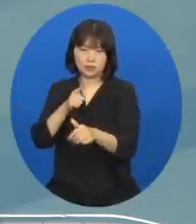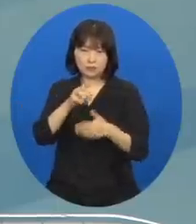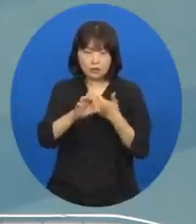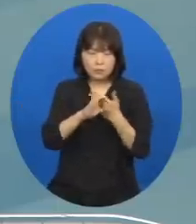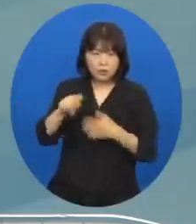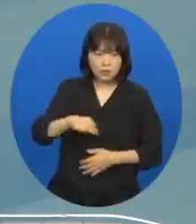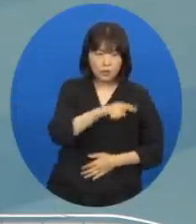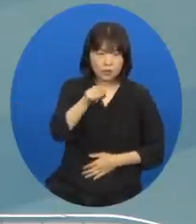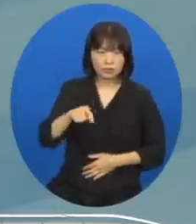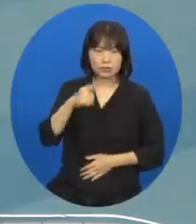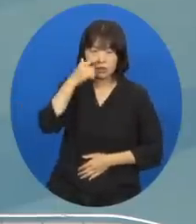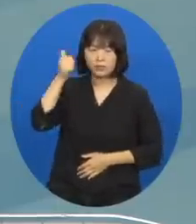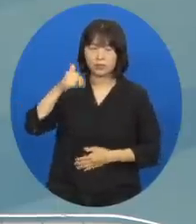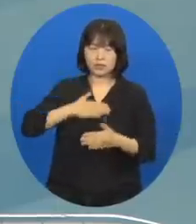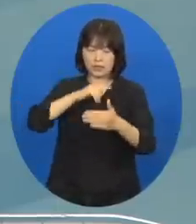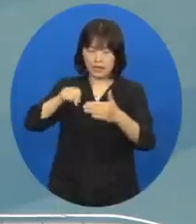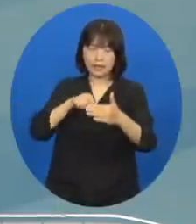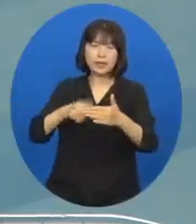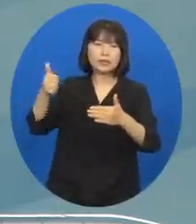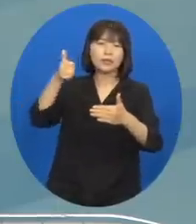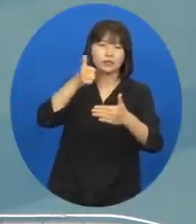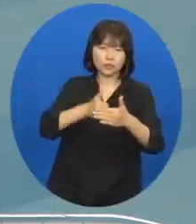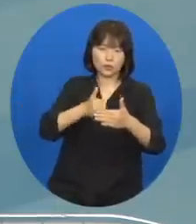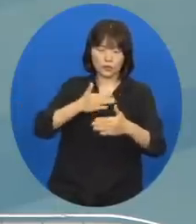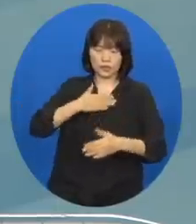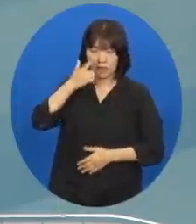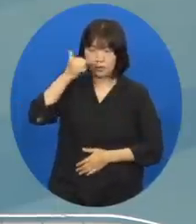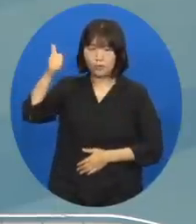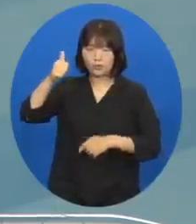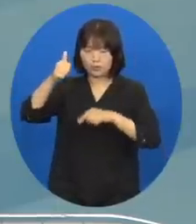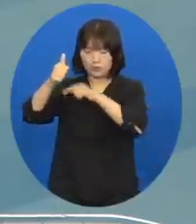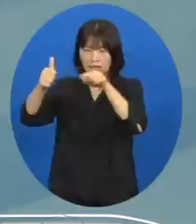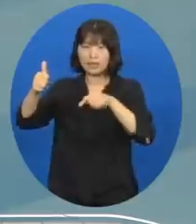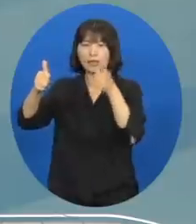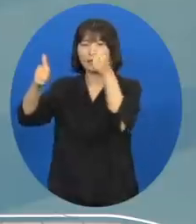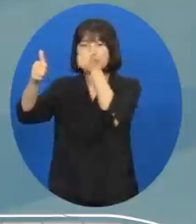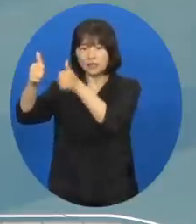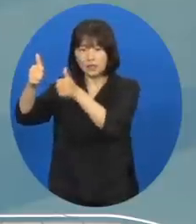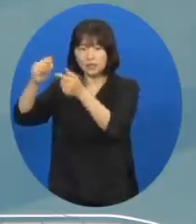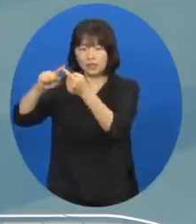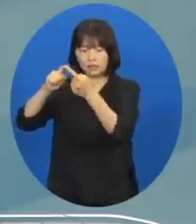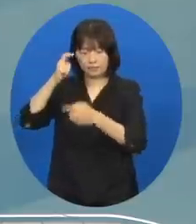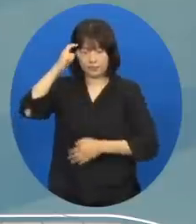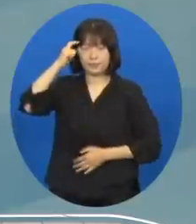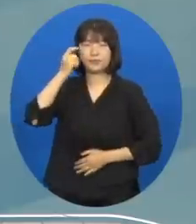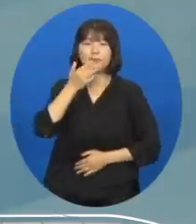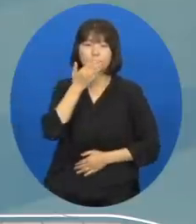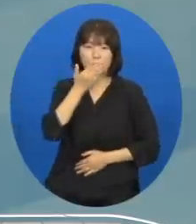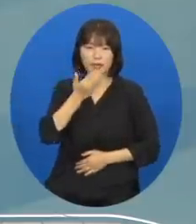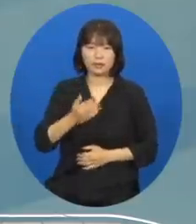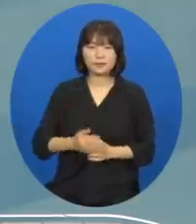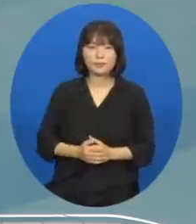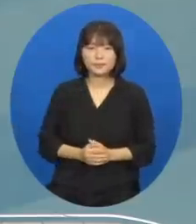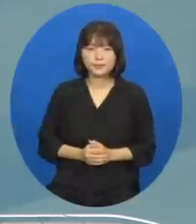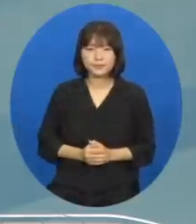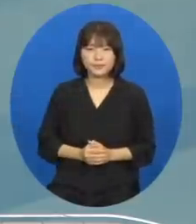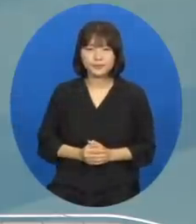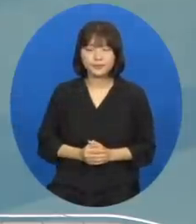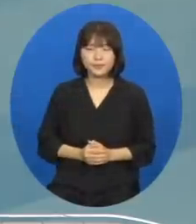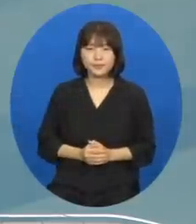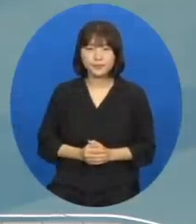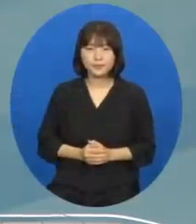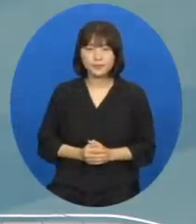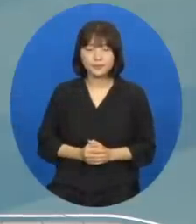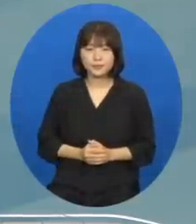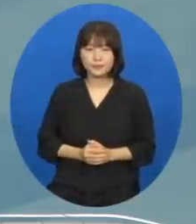너희는 아버지께서 내 안에 계시고 또 내가 아버지 안에 있다는 것을 깨달아 알게 될 것이다.